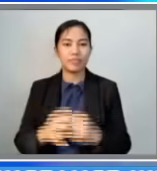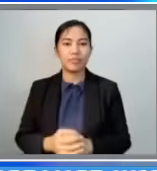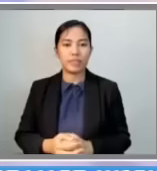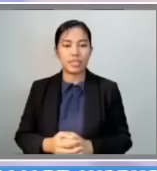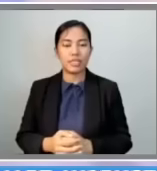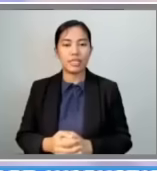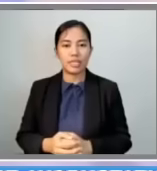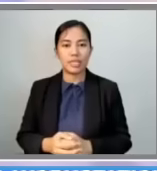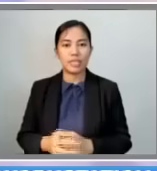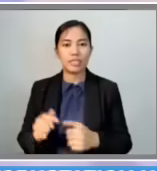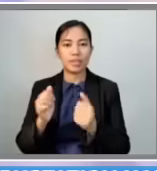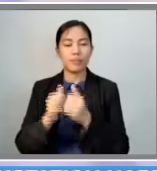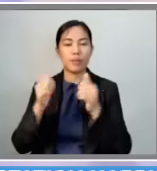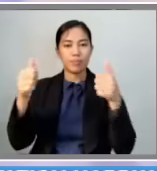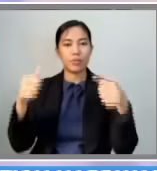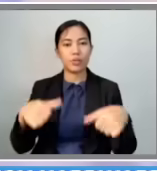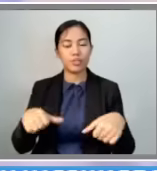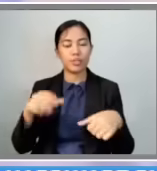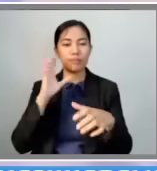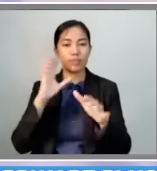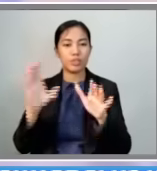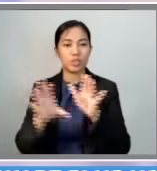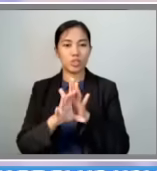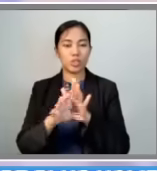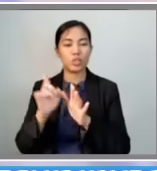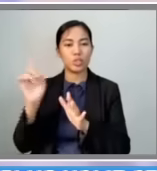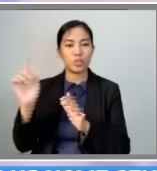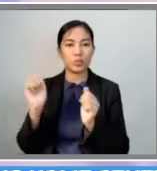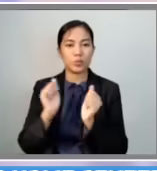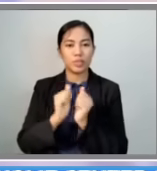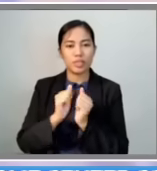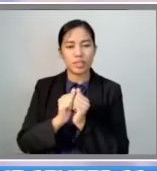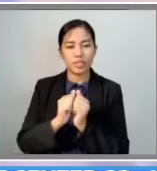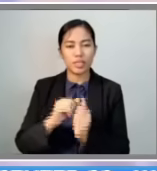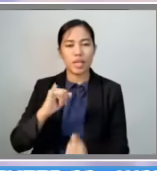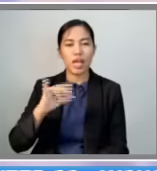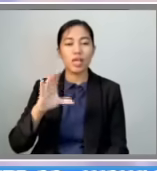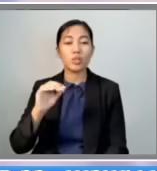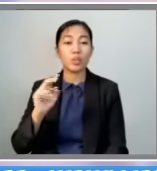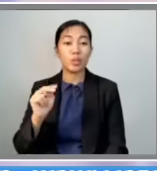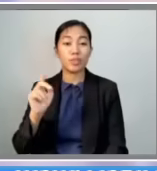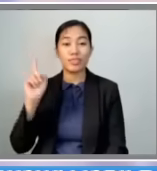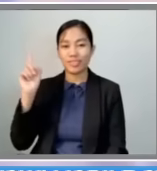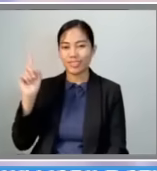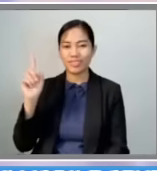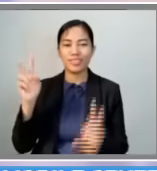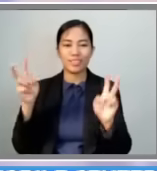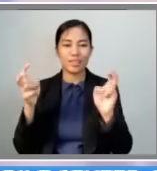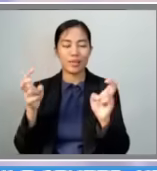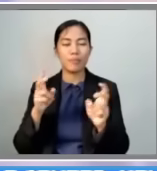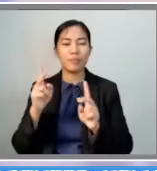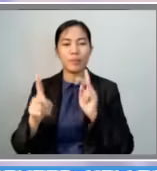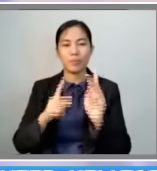ng 2-feed nila ni Bitoy na may caption na Icon. Pinusuan naman niya ng madlang kapuso.